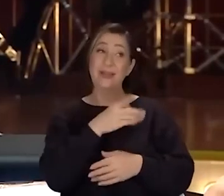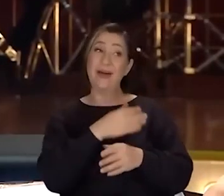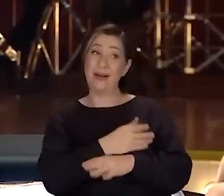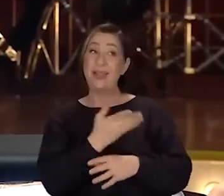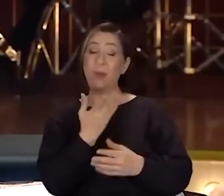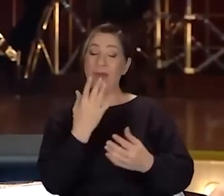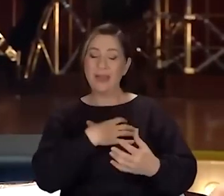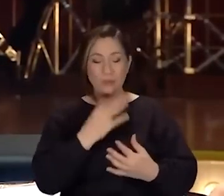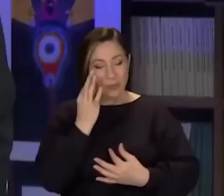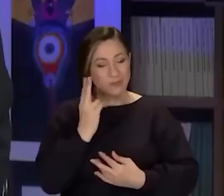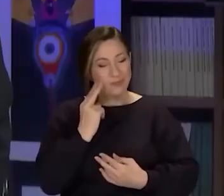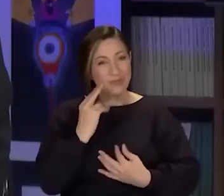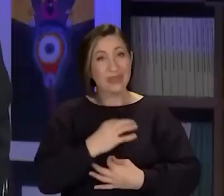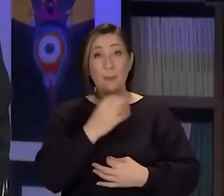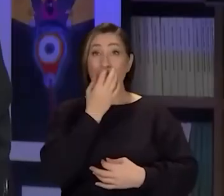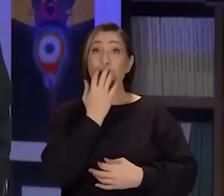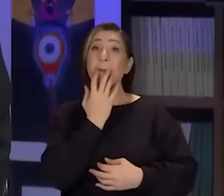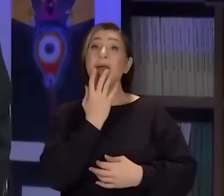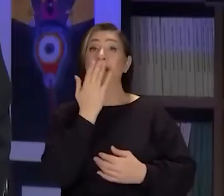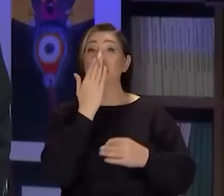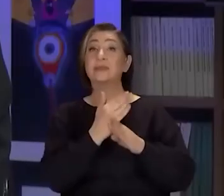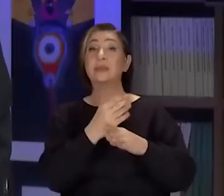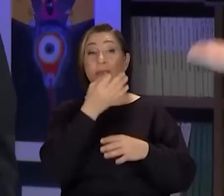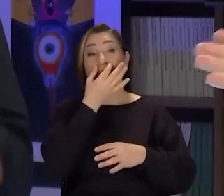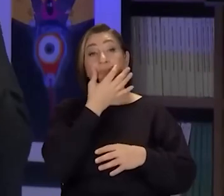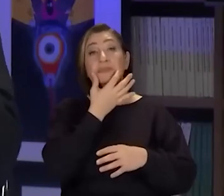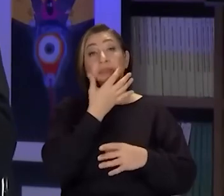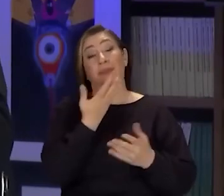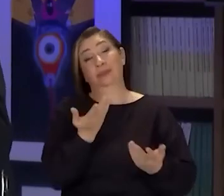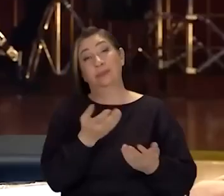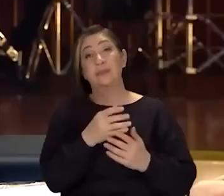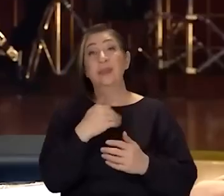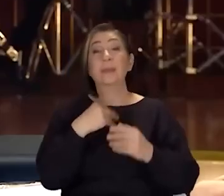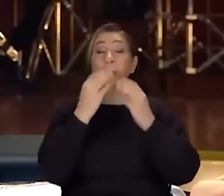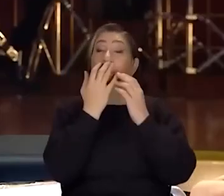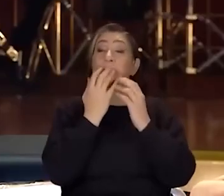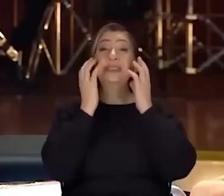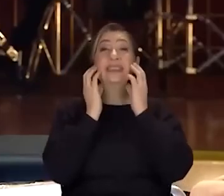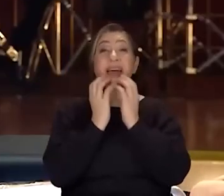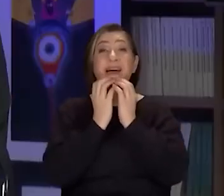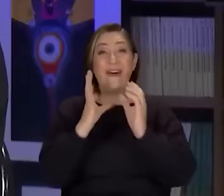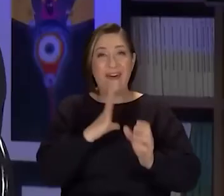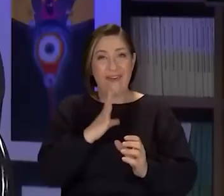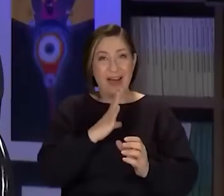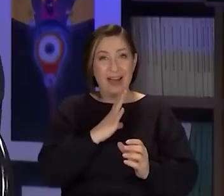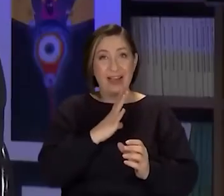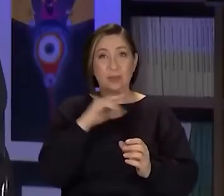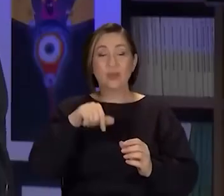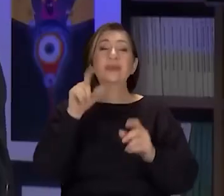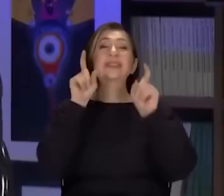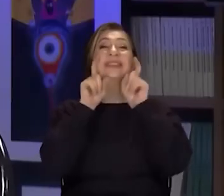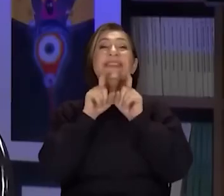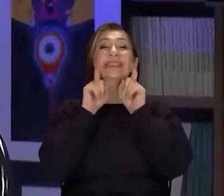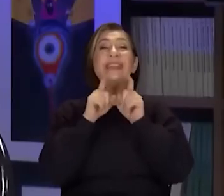hakikaten mütevazı bir insansın. Ya bıyıklarına bu yakıştıramadım onu yani, böyle bıyığın olsun. Aslında biliyor musunuz, benim sakalım vardı. Evet. bugün